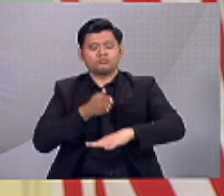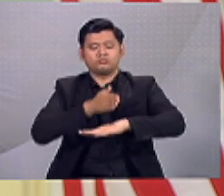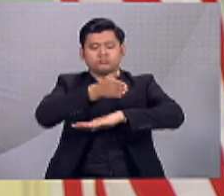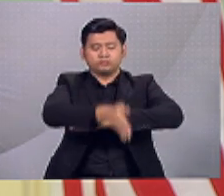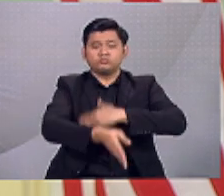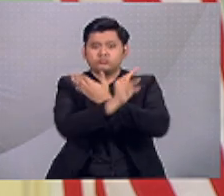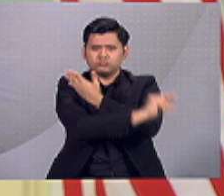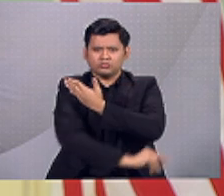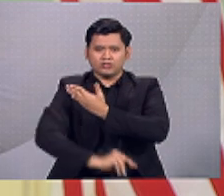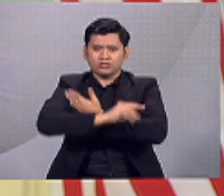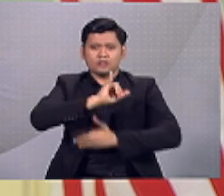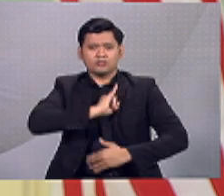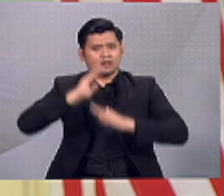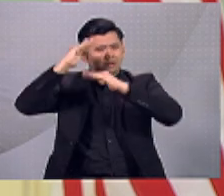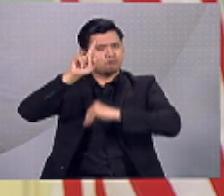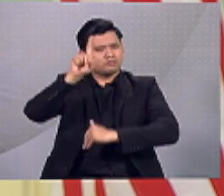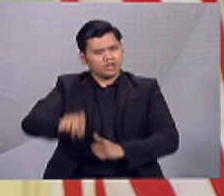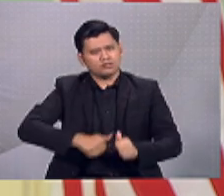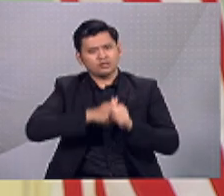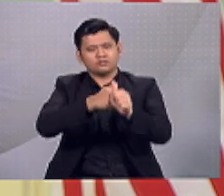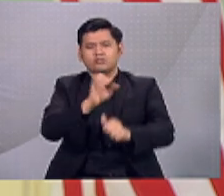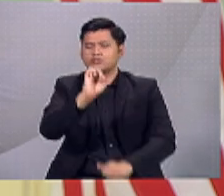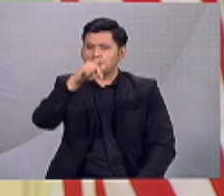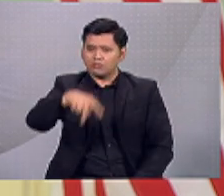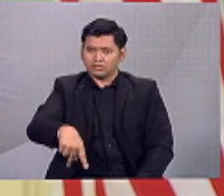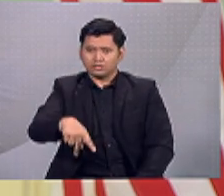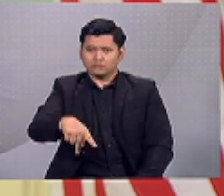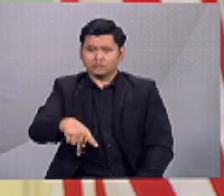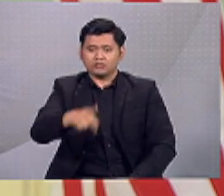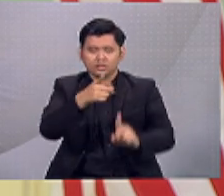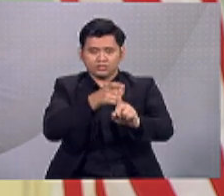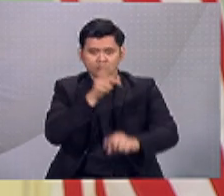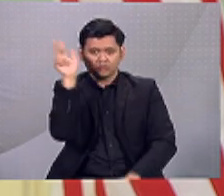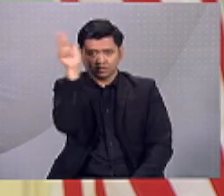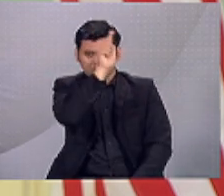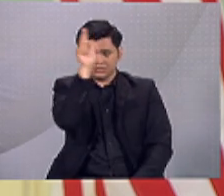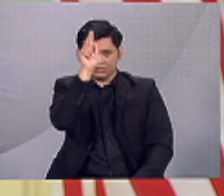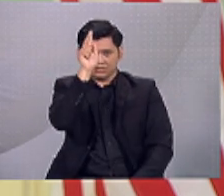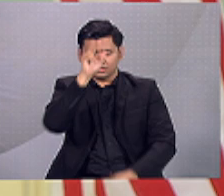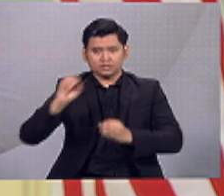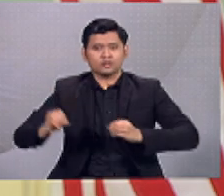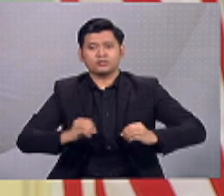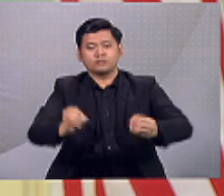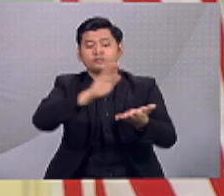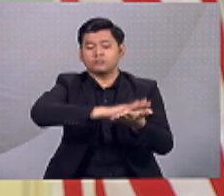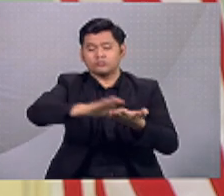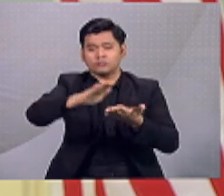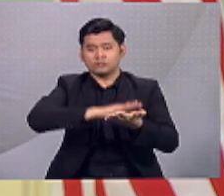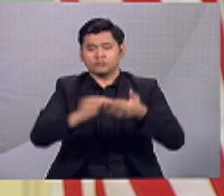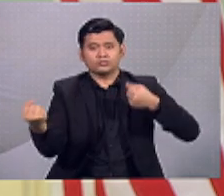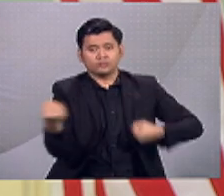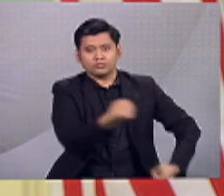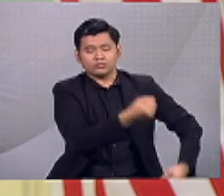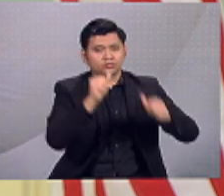setiap arahan dan SOP yang dikeluarkan oleh kerajaan. Mengenai ops sanitasi awam di bawah kawal